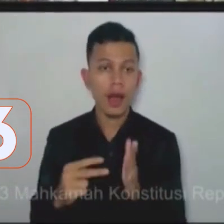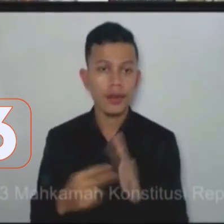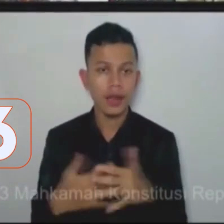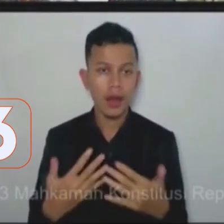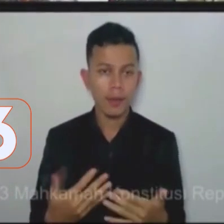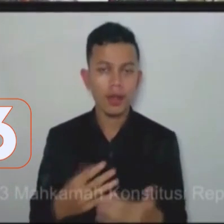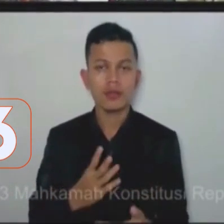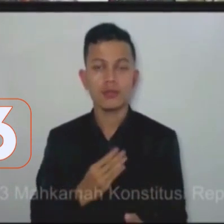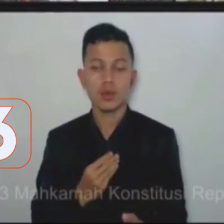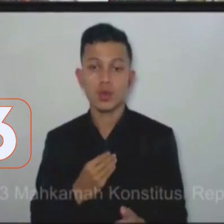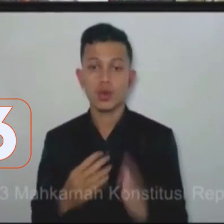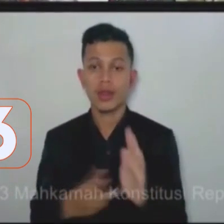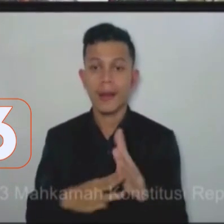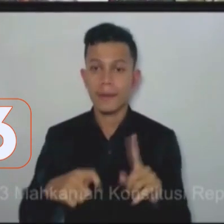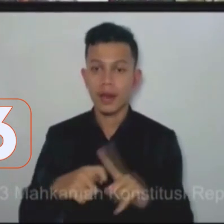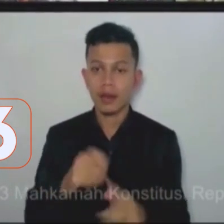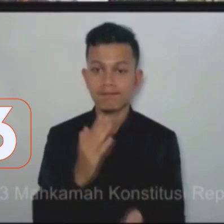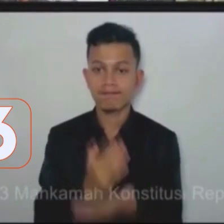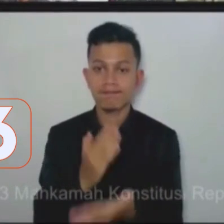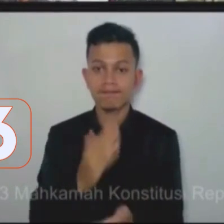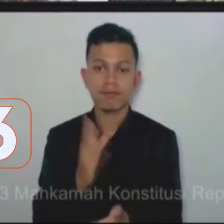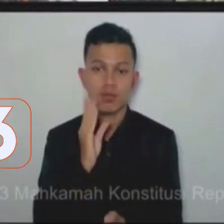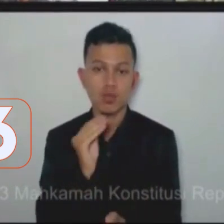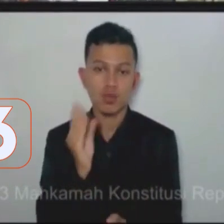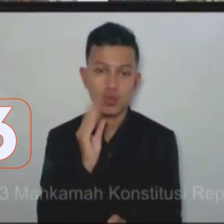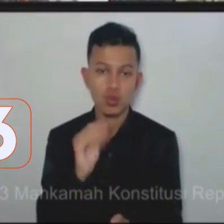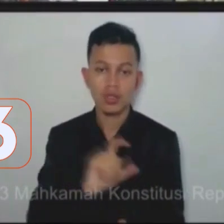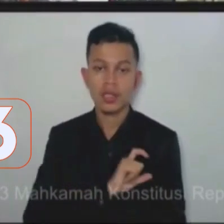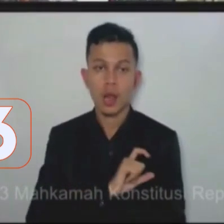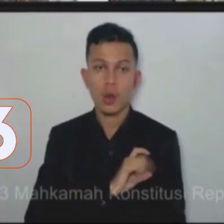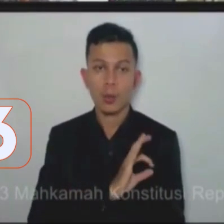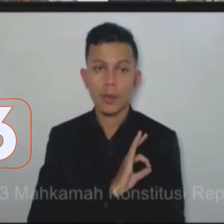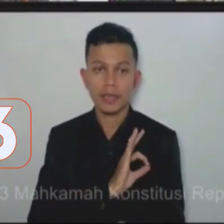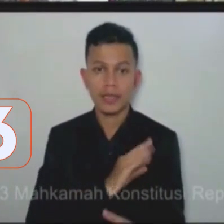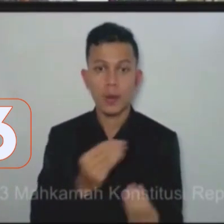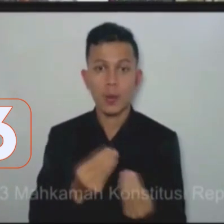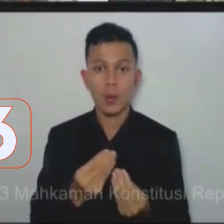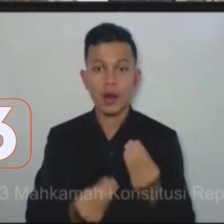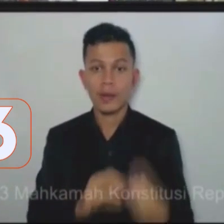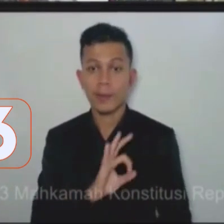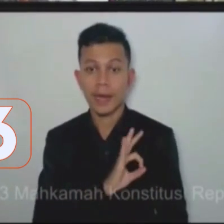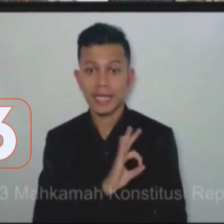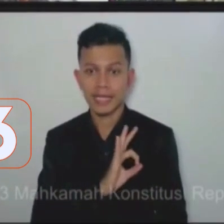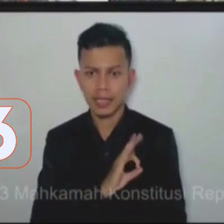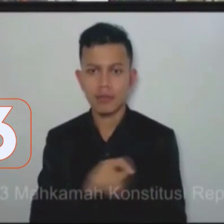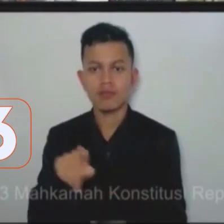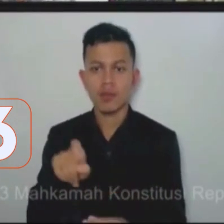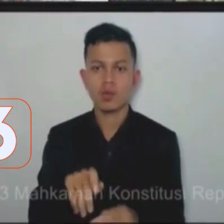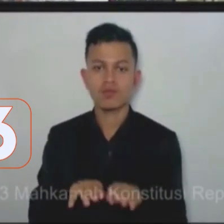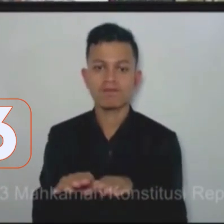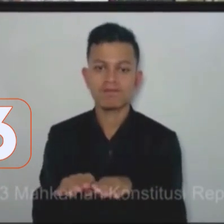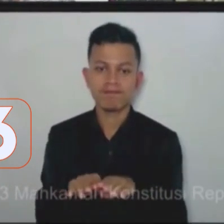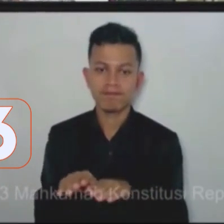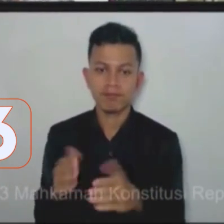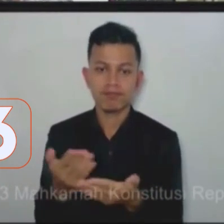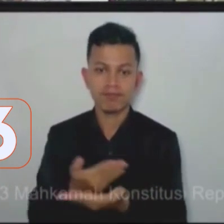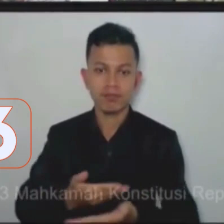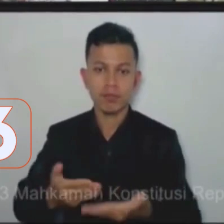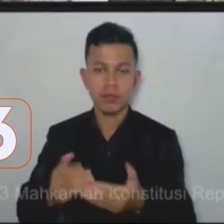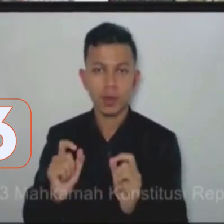mahkamah, batas minimal usia calon presiden dan calon wakil presiden yang disesuaikan dengan